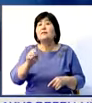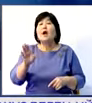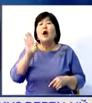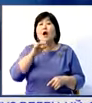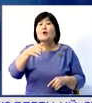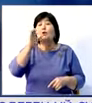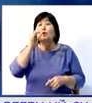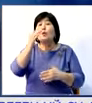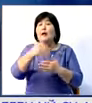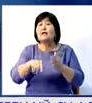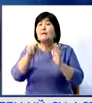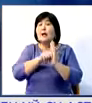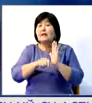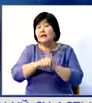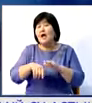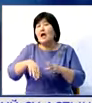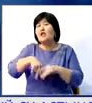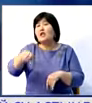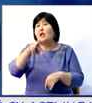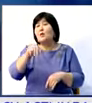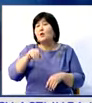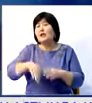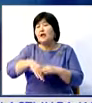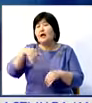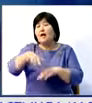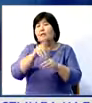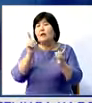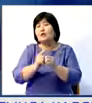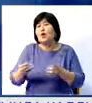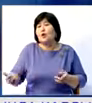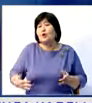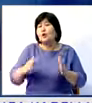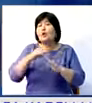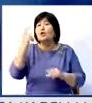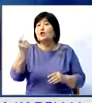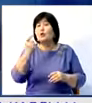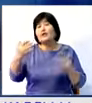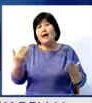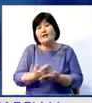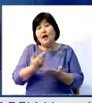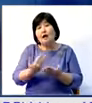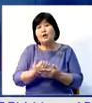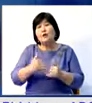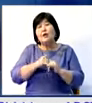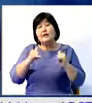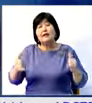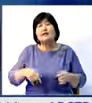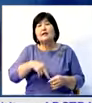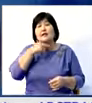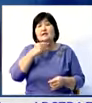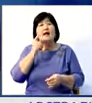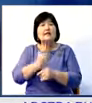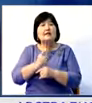бағдарламаларын сынады. Депутаттардың халықпен кездесуі барысында тұрғын үй коммуналдық шаруашылығын жаңғырту саласына жиі сын